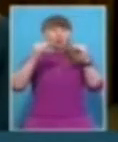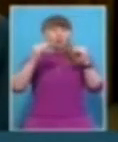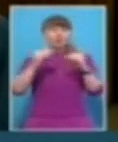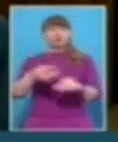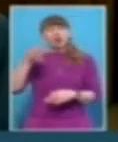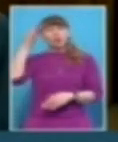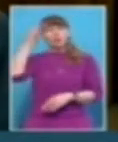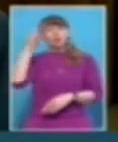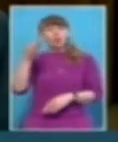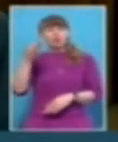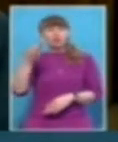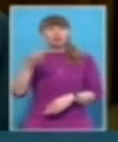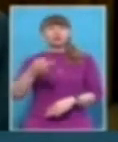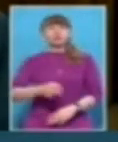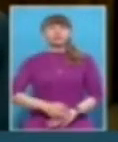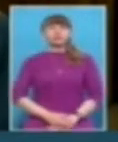И я помню,